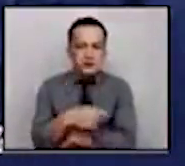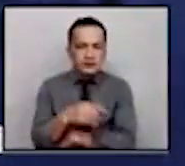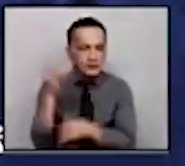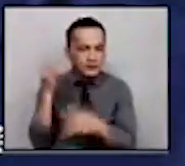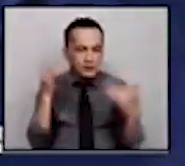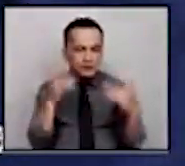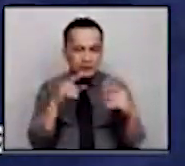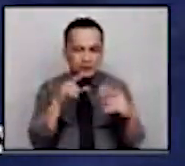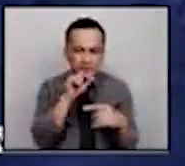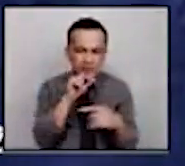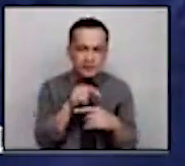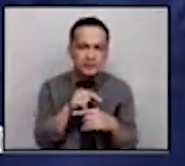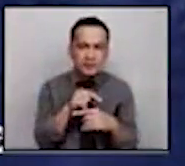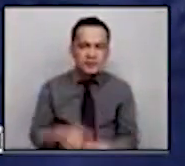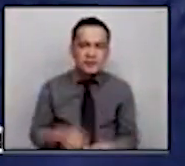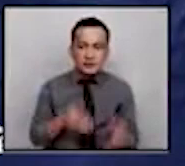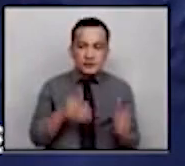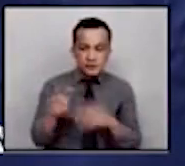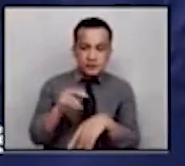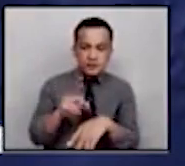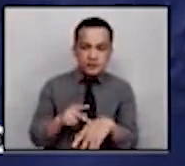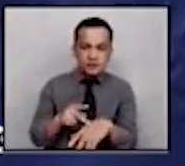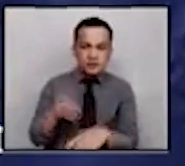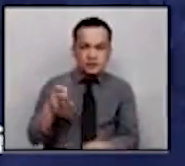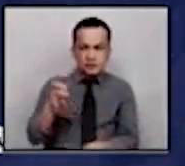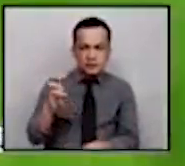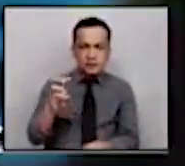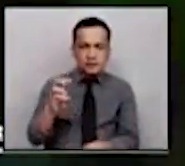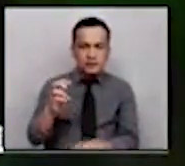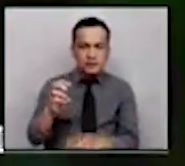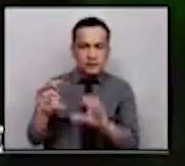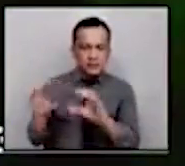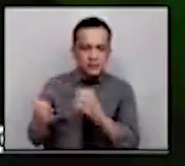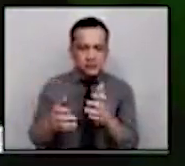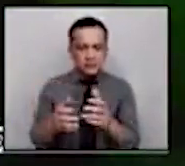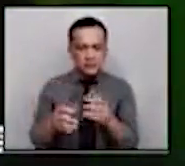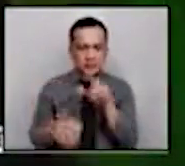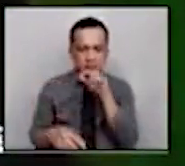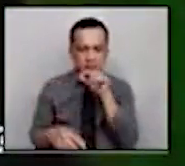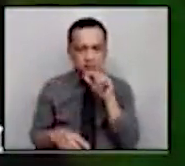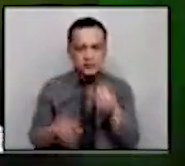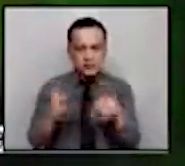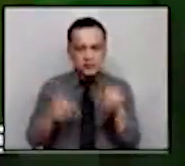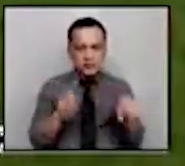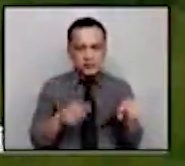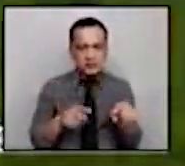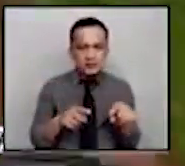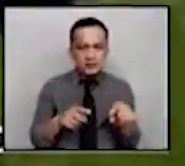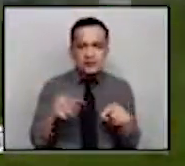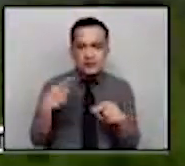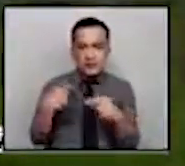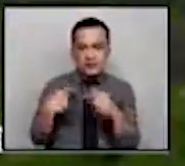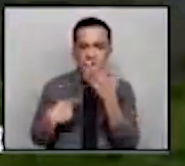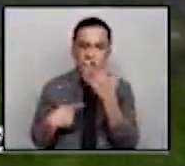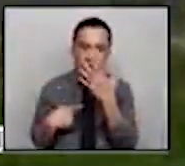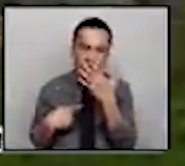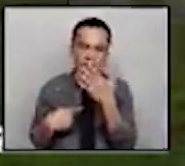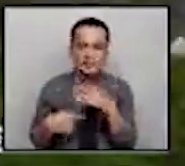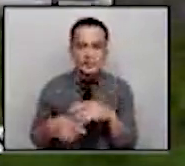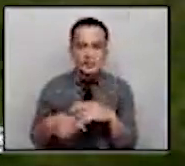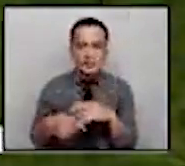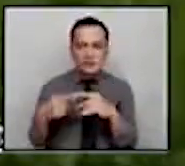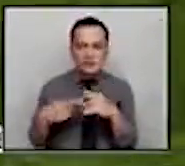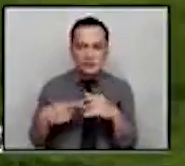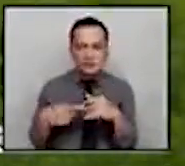Sa Pilipinas, mayroong halos 600 klase ng mga ibon. Mayroong makukulay, mayroong maliliksi,